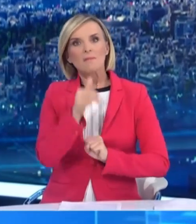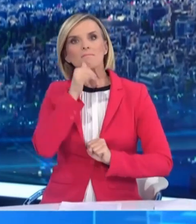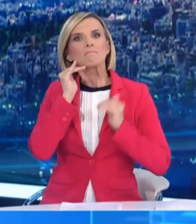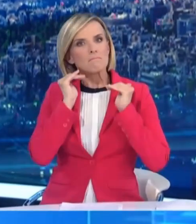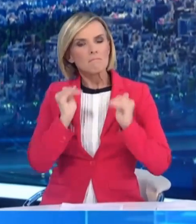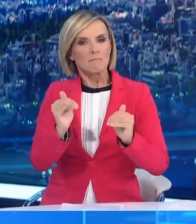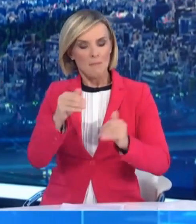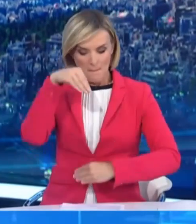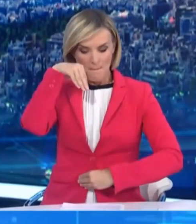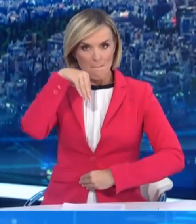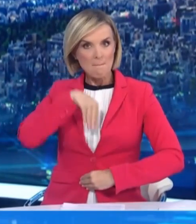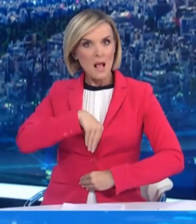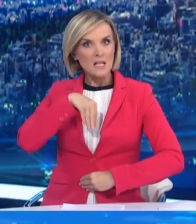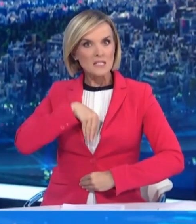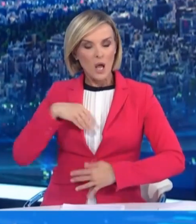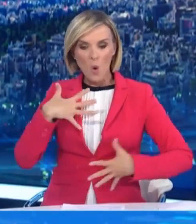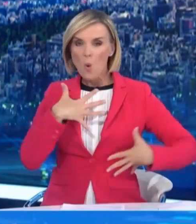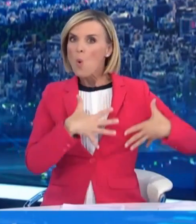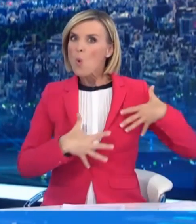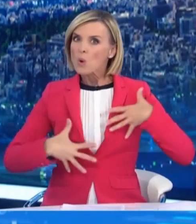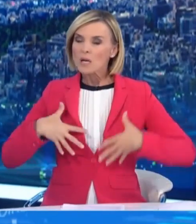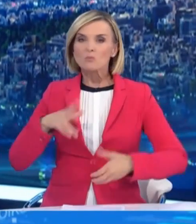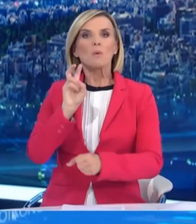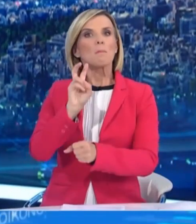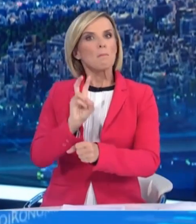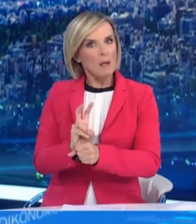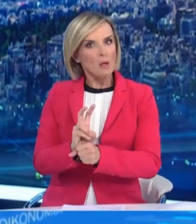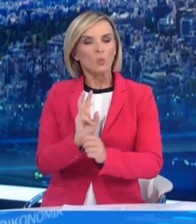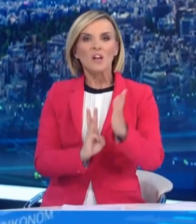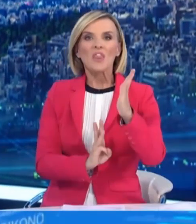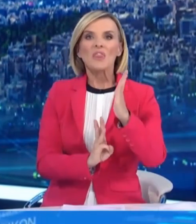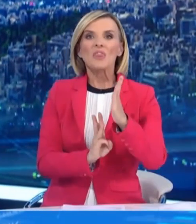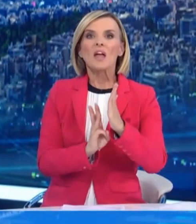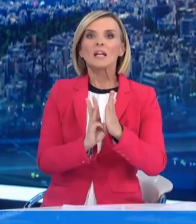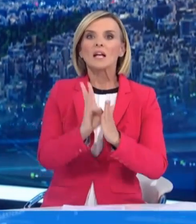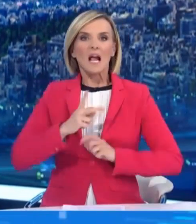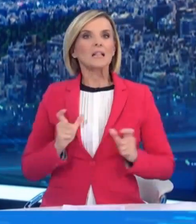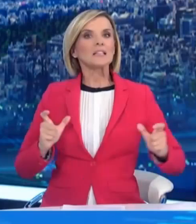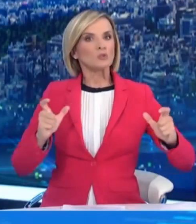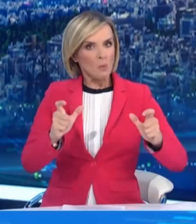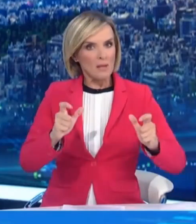μέχρι 13 μήνες και μειώνουν τον κίνδυνο της επαναλίμωξης».